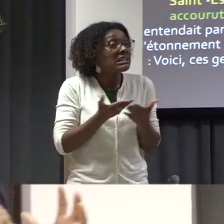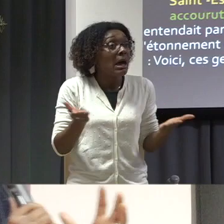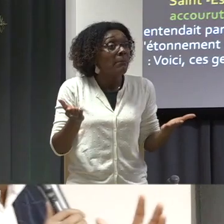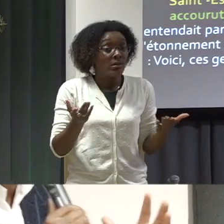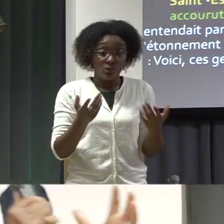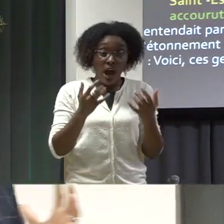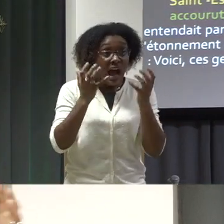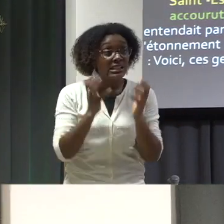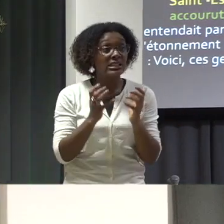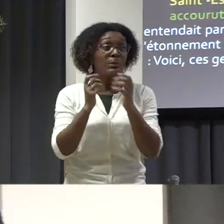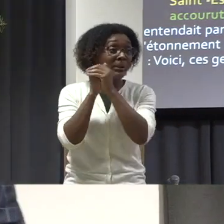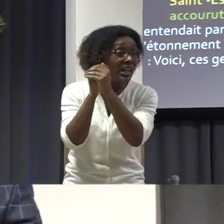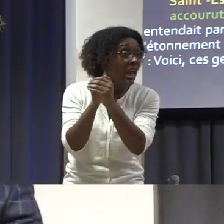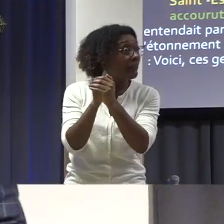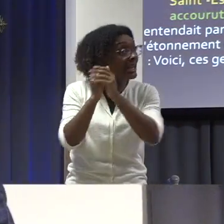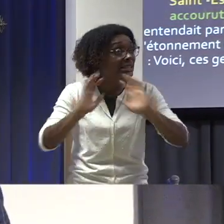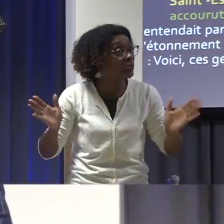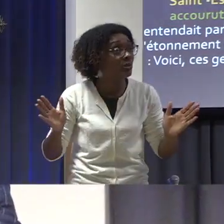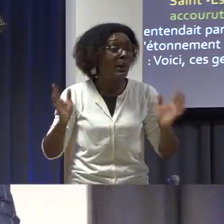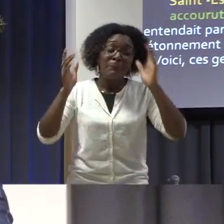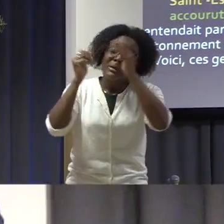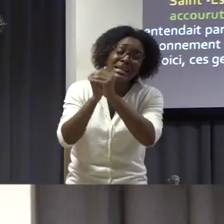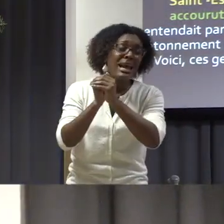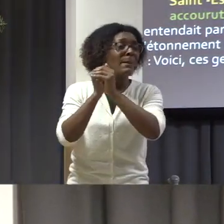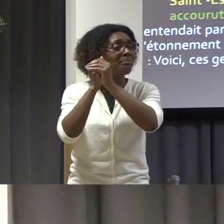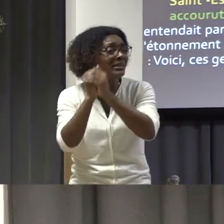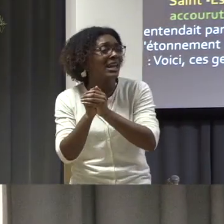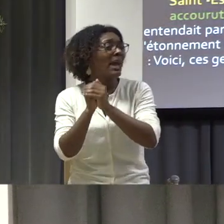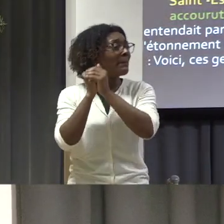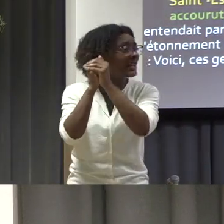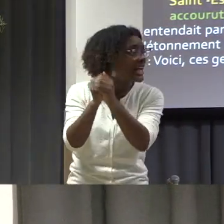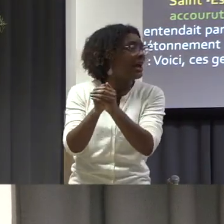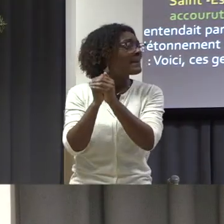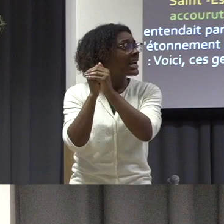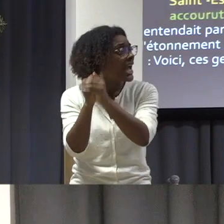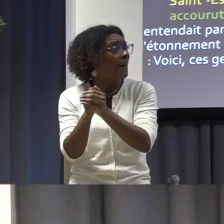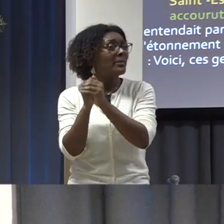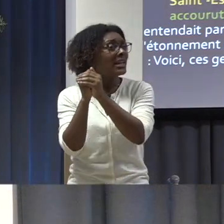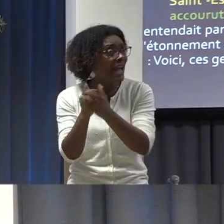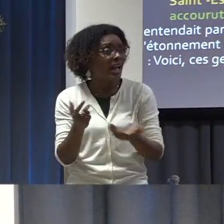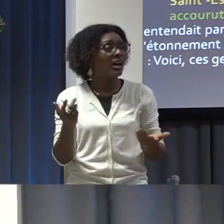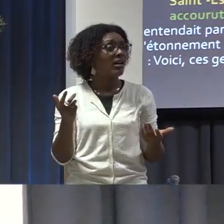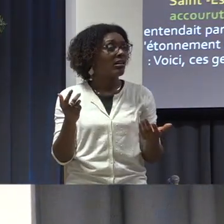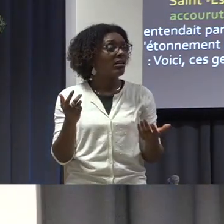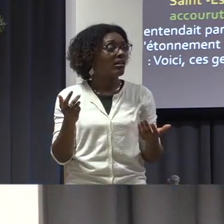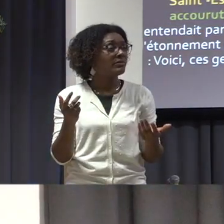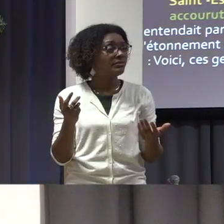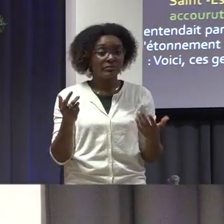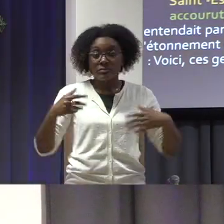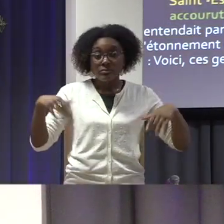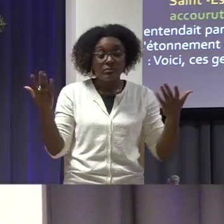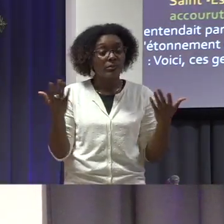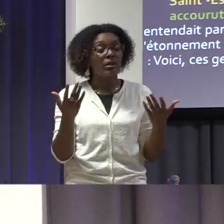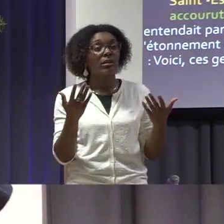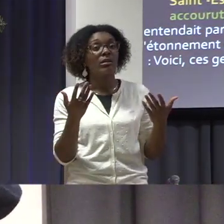tournée vers dieu et lui présenter la situation telle qu'elle est et alain pouvait se plaindre ils pouvaient aller dire au tribunal pourquoi vous